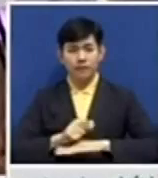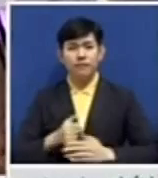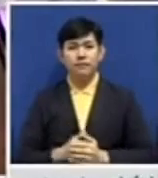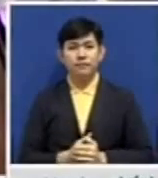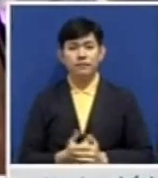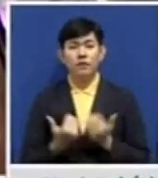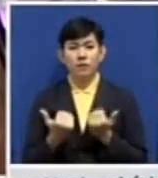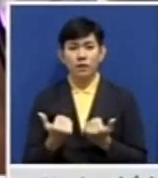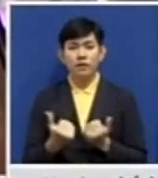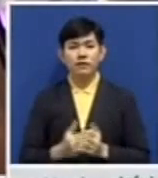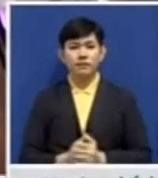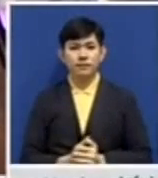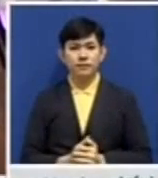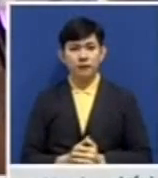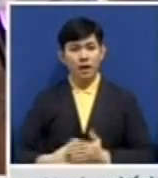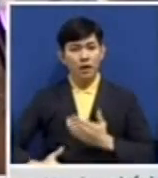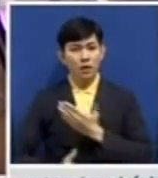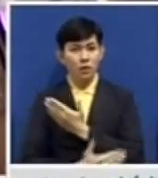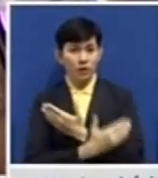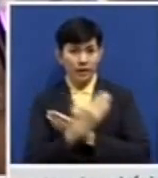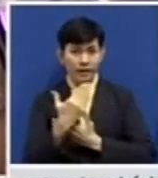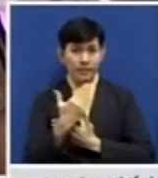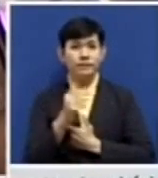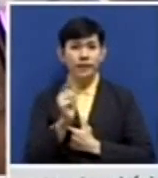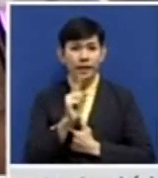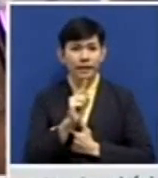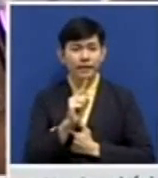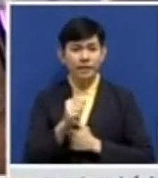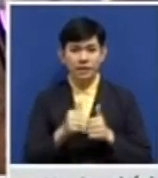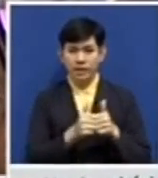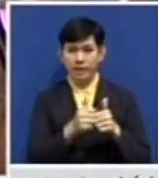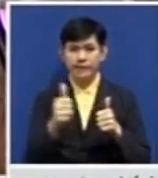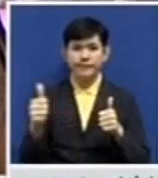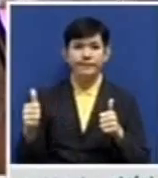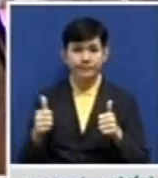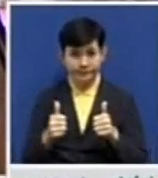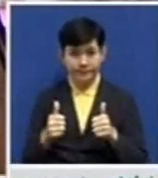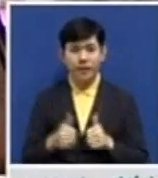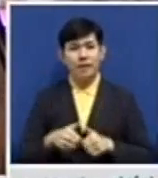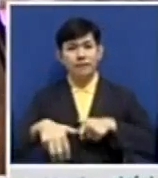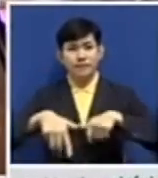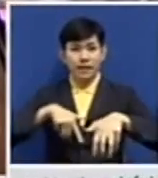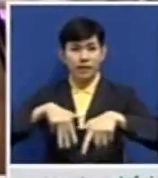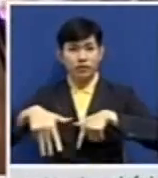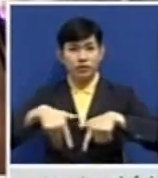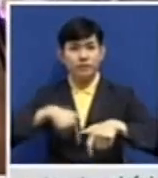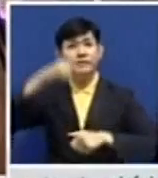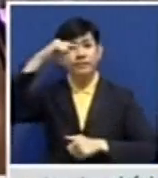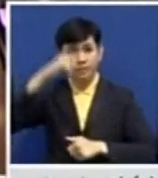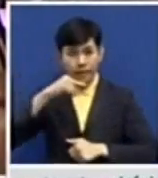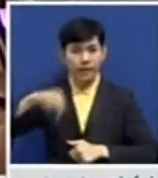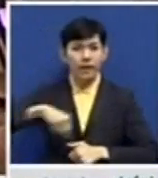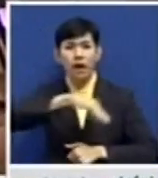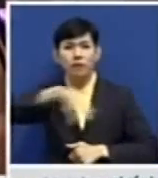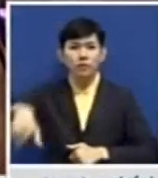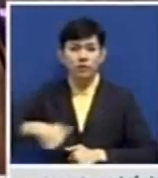วันนี้ถือว่าเป็นวันโอกาสที่มีนิมิตหมายที่ดีที่พี่น้องประชาชนของเรา